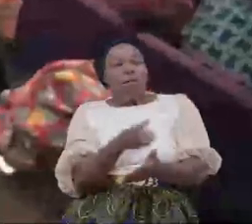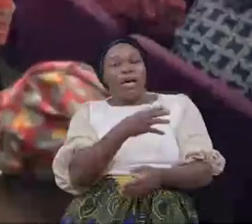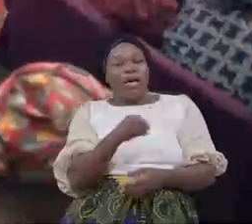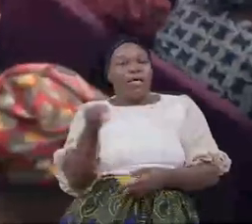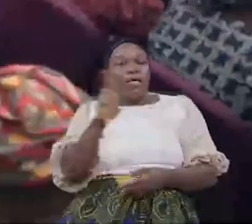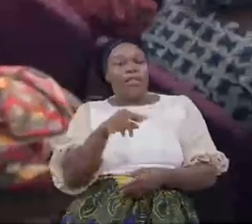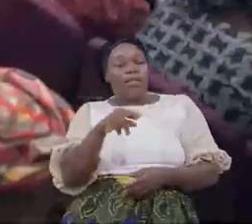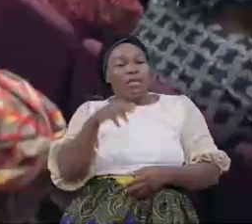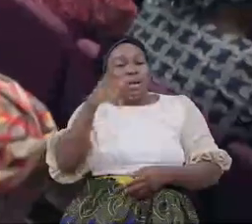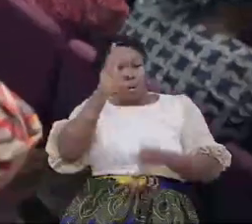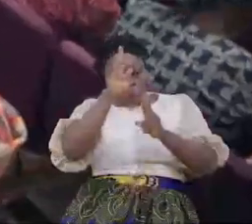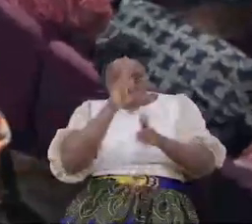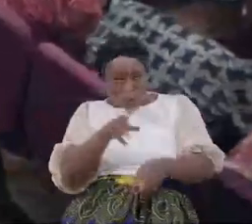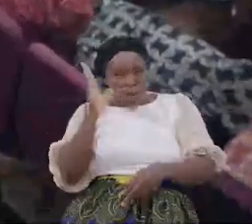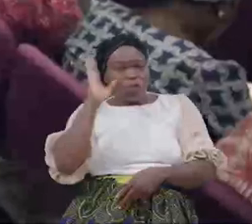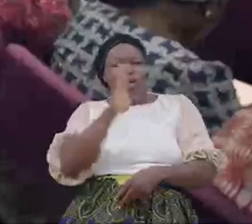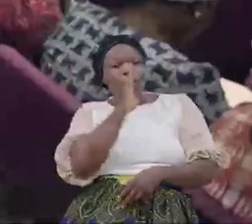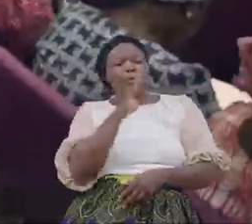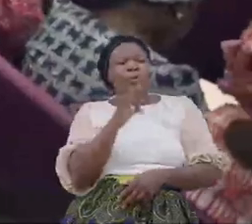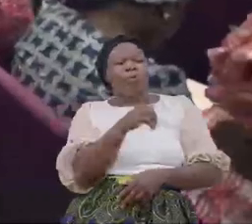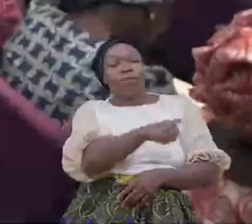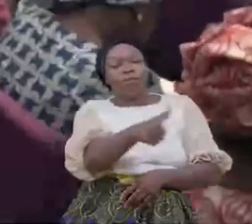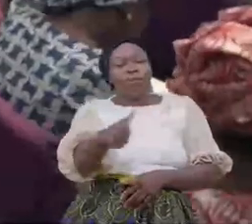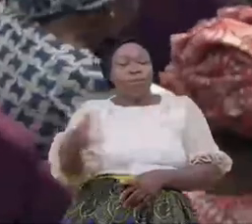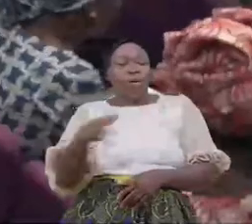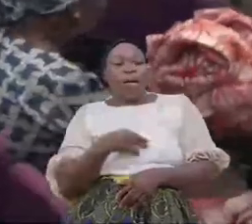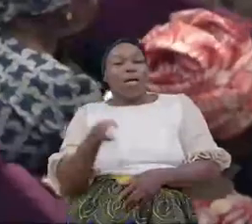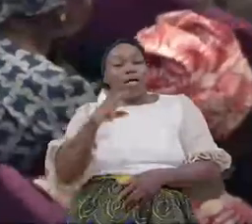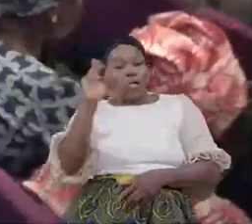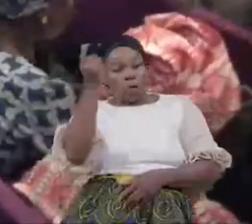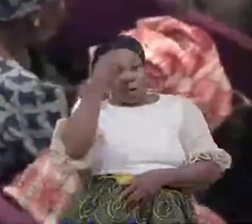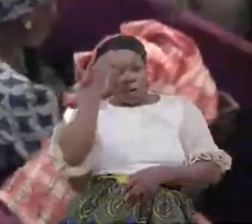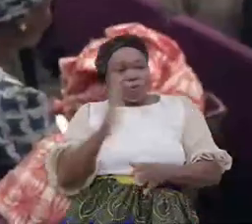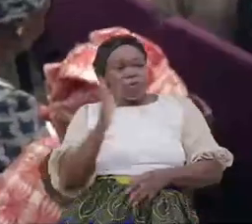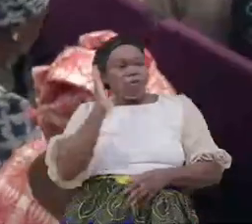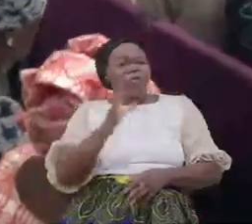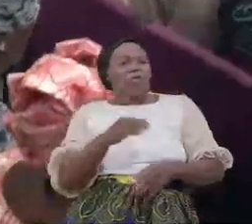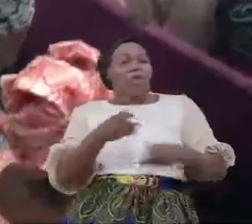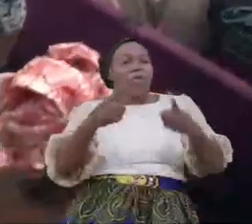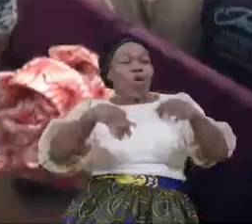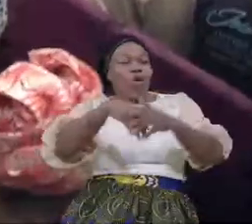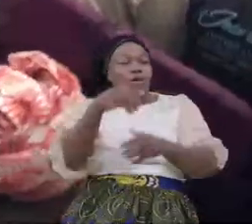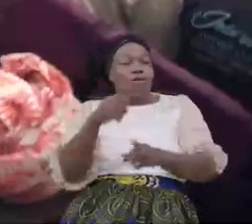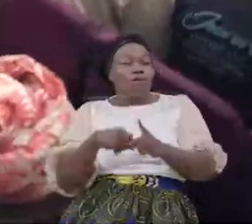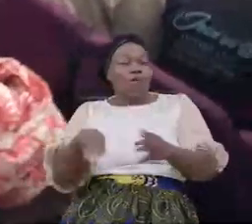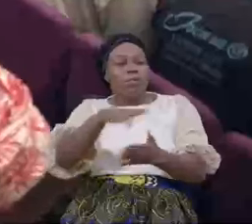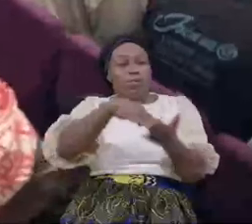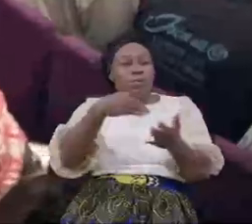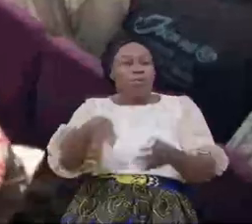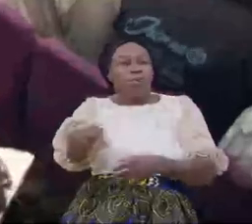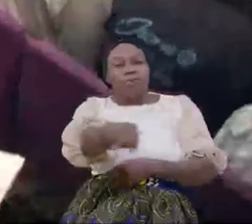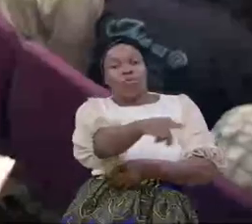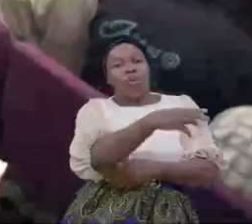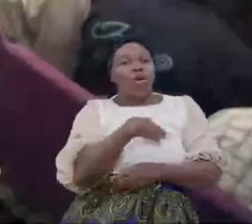sein. Son dominateur sortira du milieu de lui. Je le ferai approcher. Et